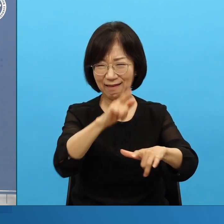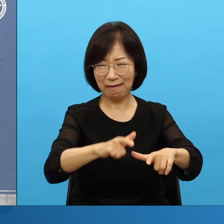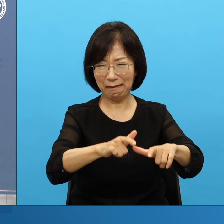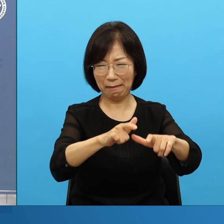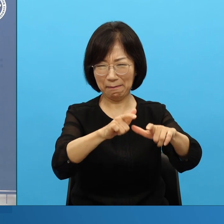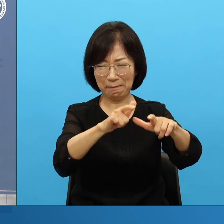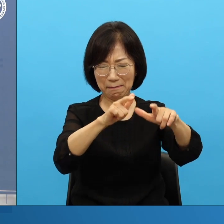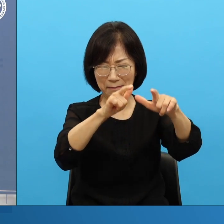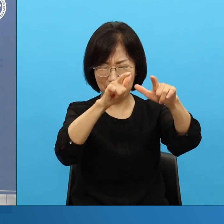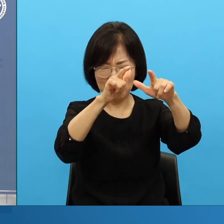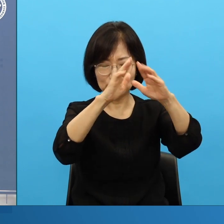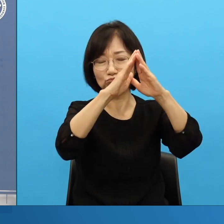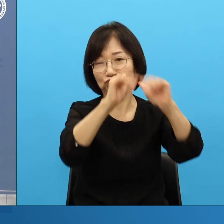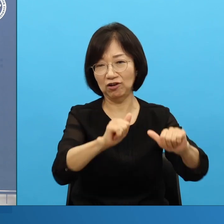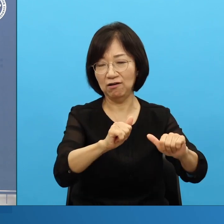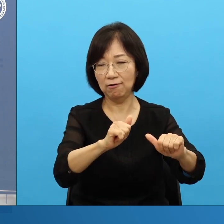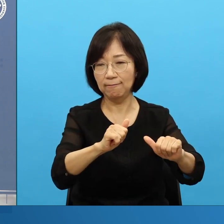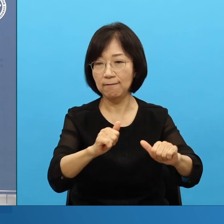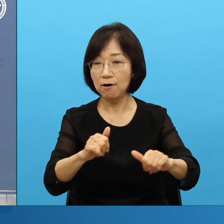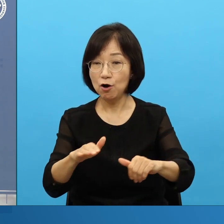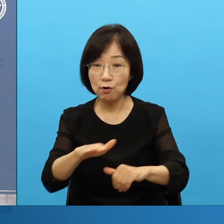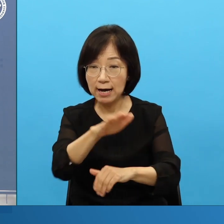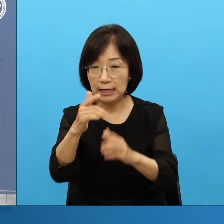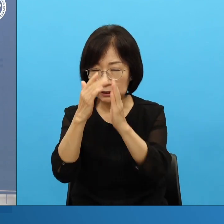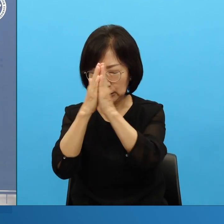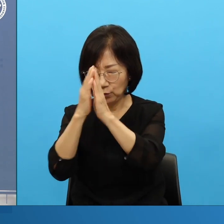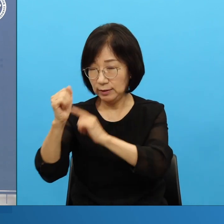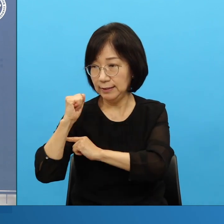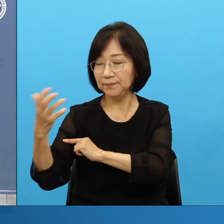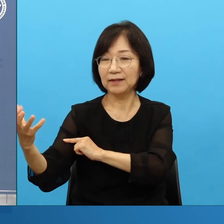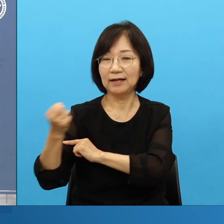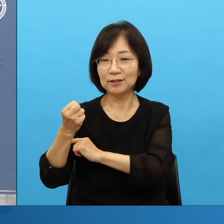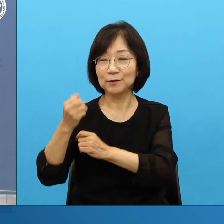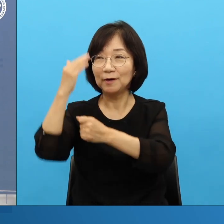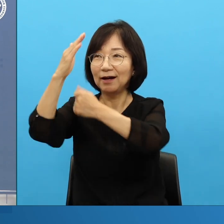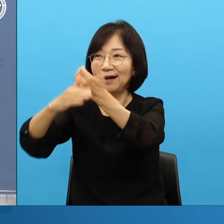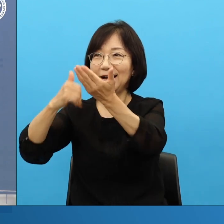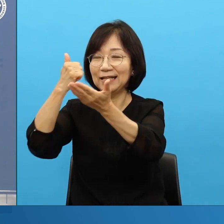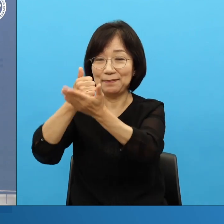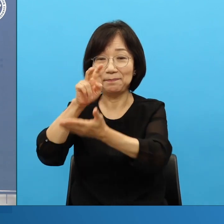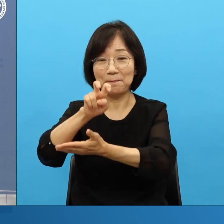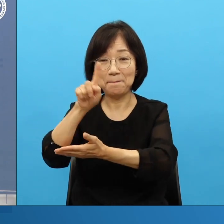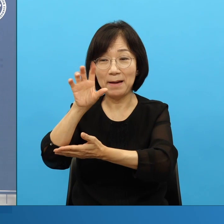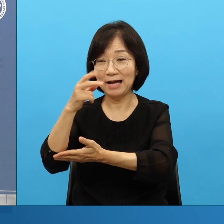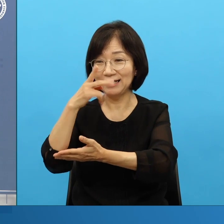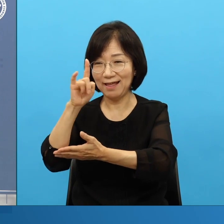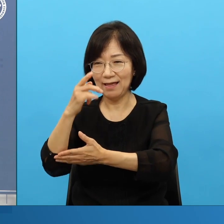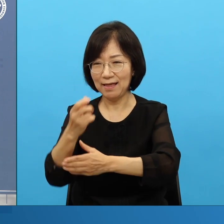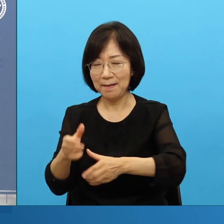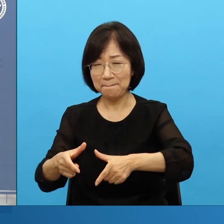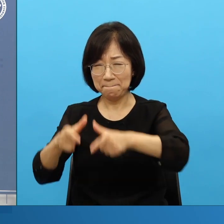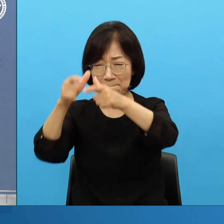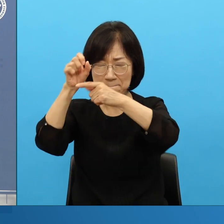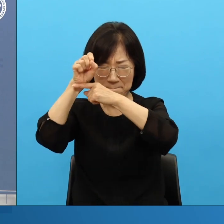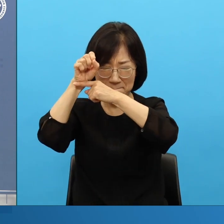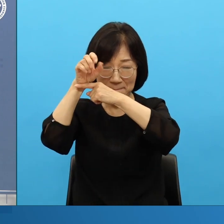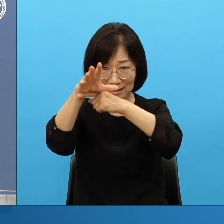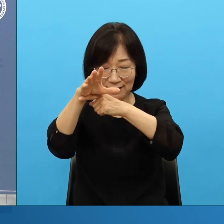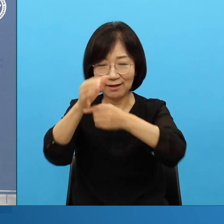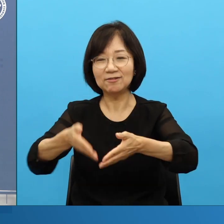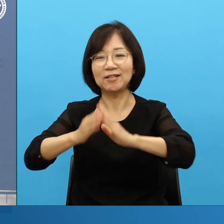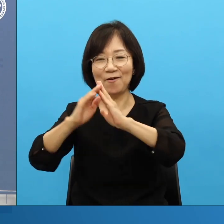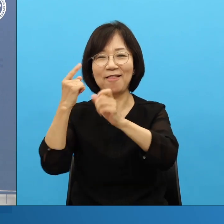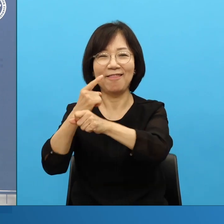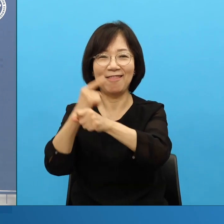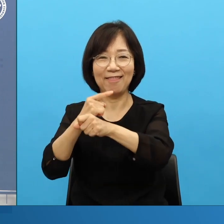기도로 Try this. 하나님의 망대를 세울 것이다. Through prayer, we'll raise up the partisans of God. 기도로 내가 파수꾼의 망대를 세울 것이다. And